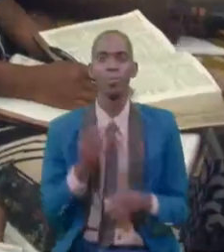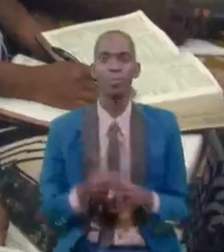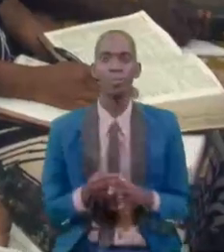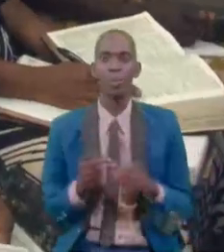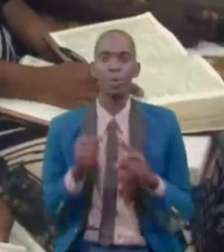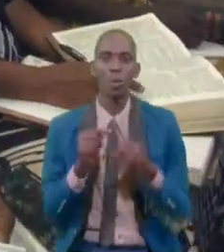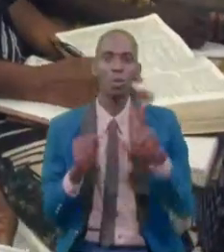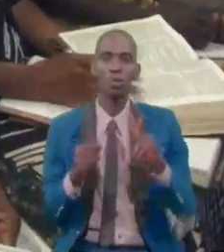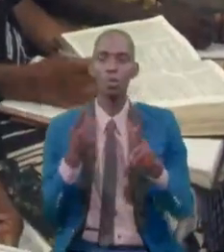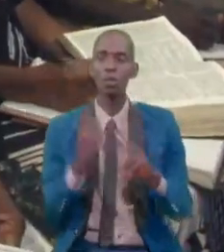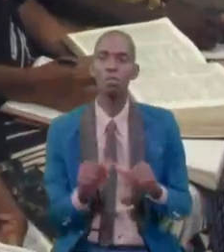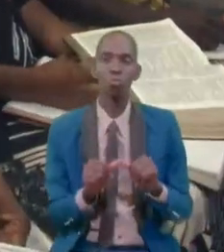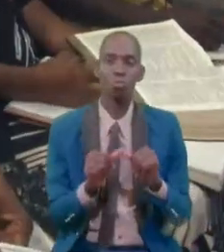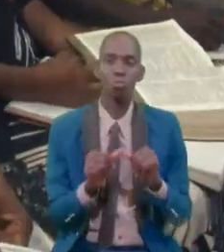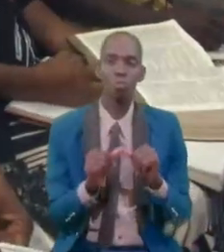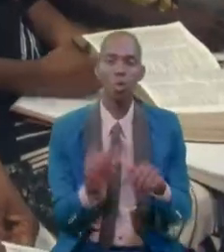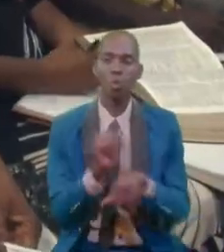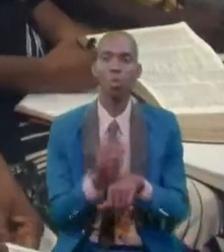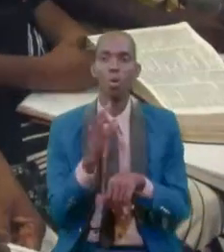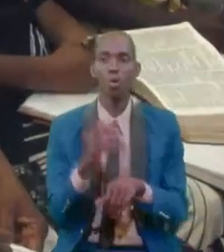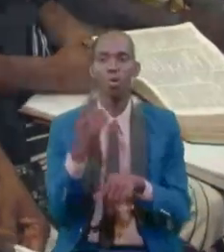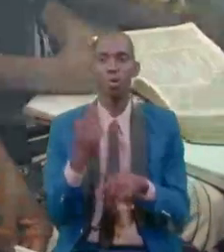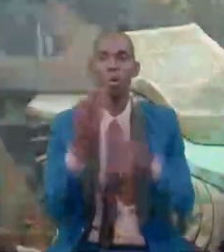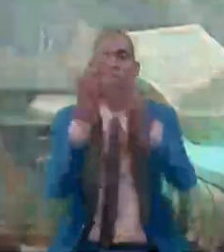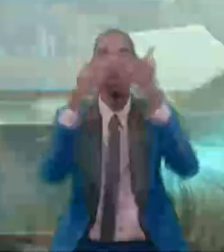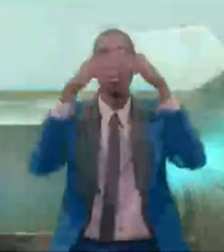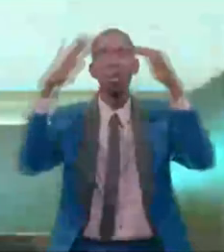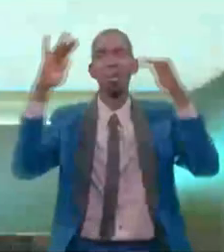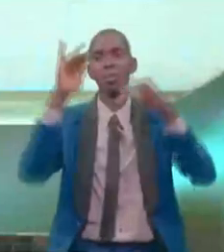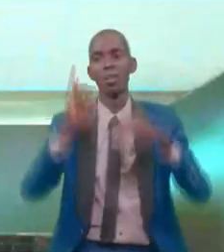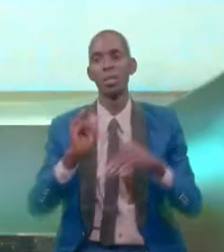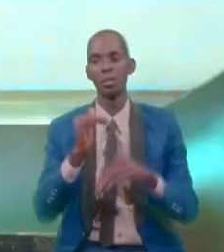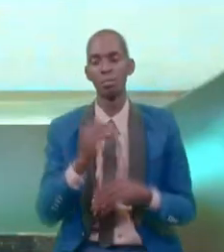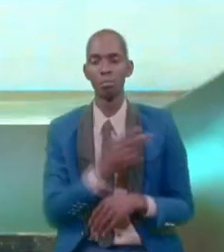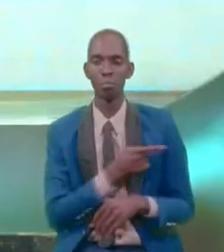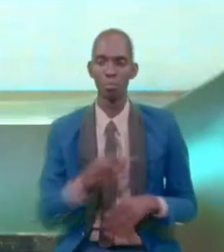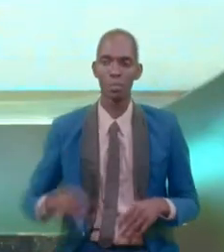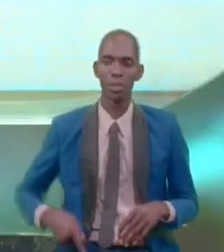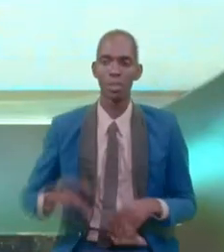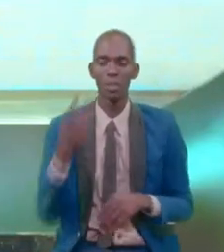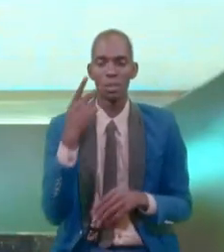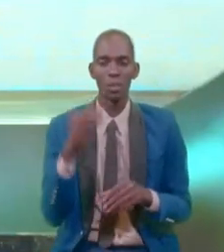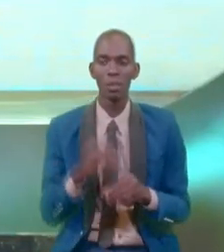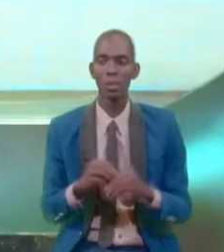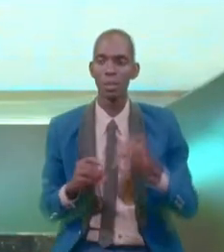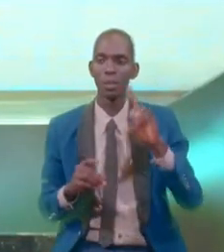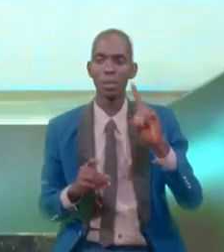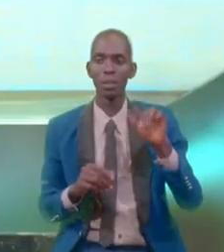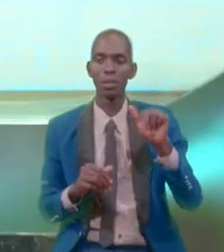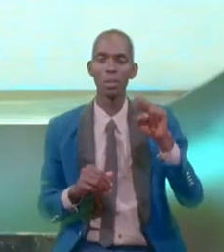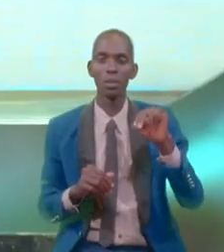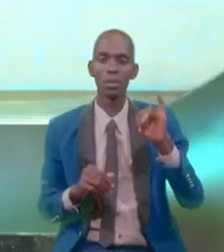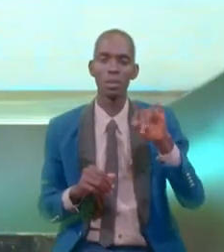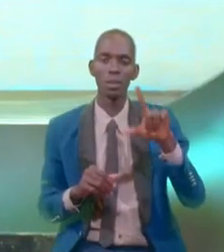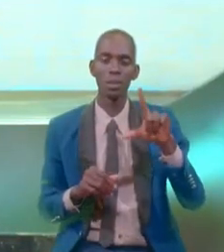L'œuvre constante du prince céleste. Allons à Daniel chapitre